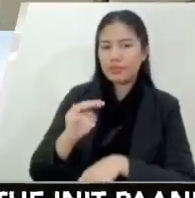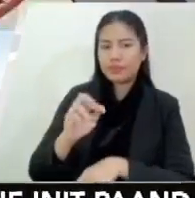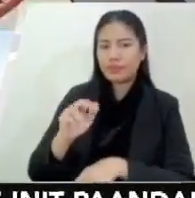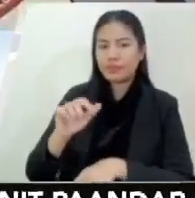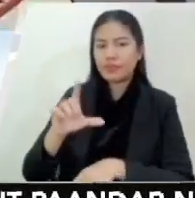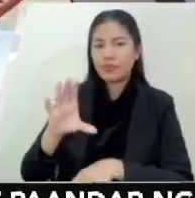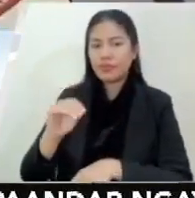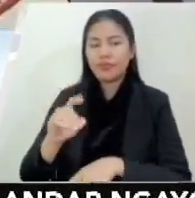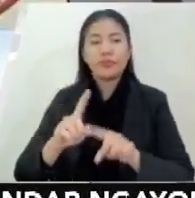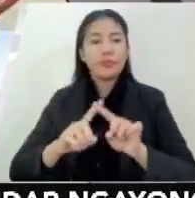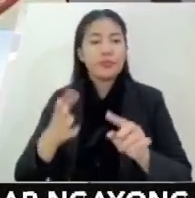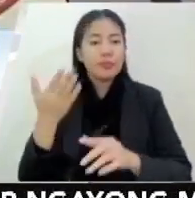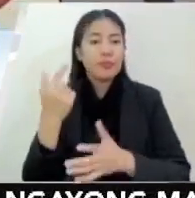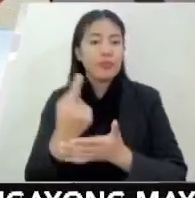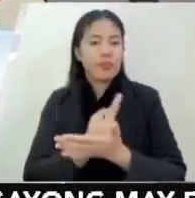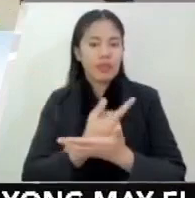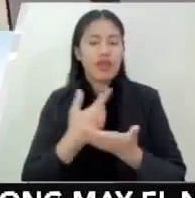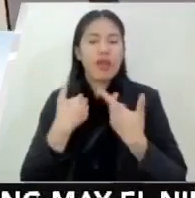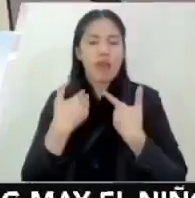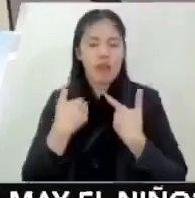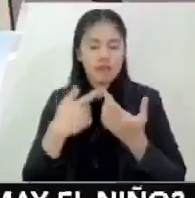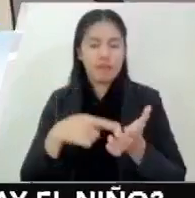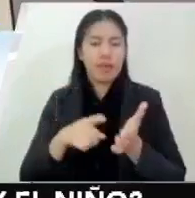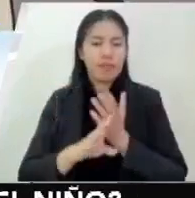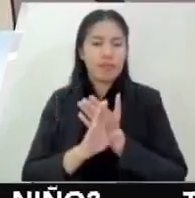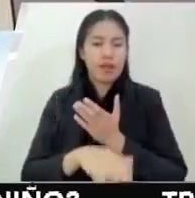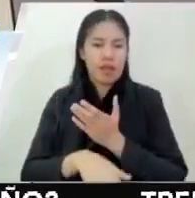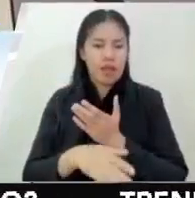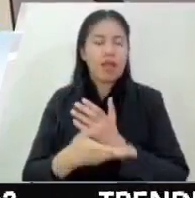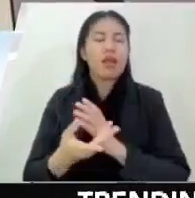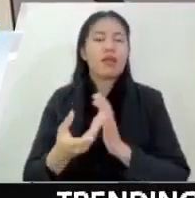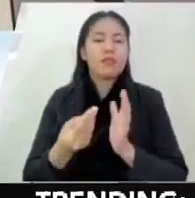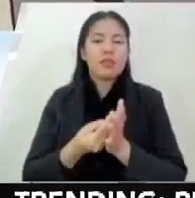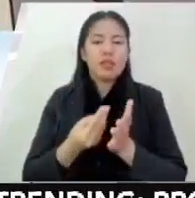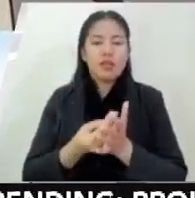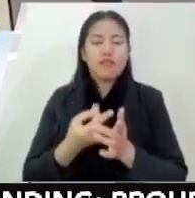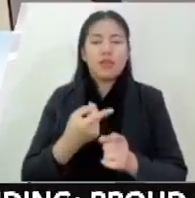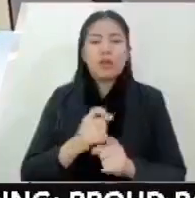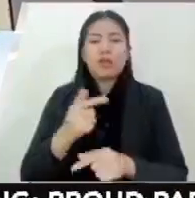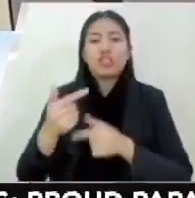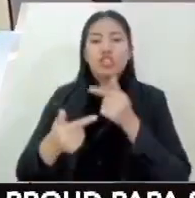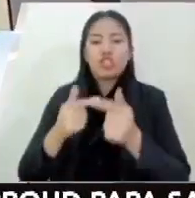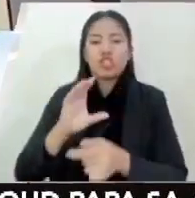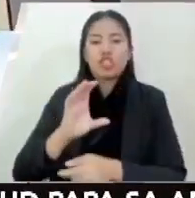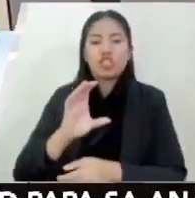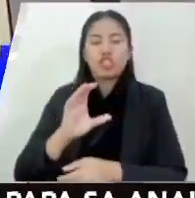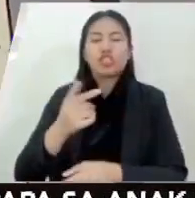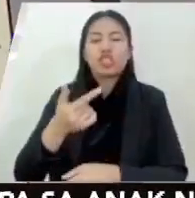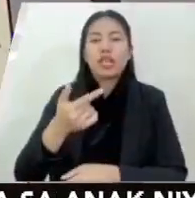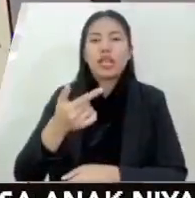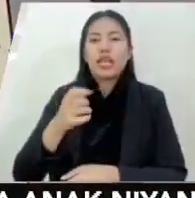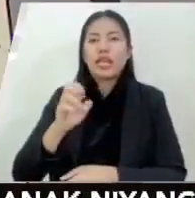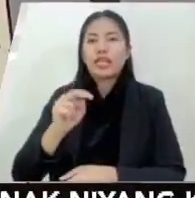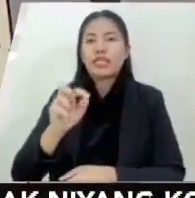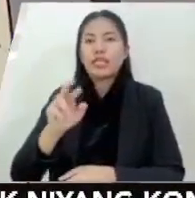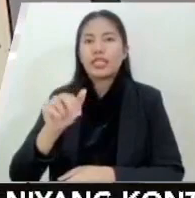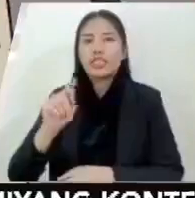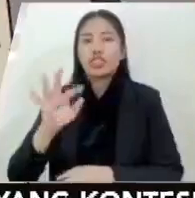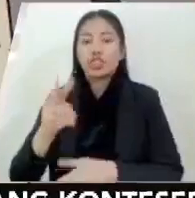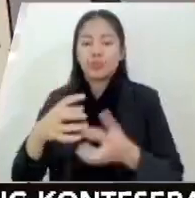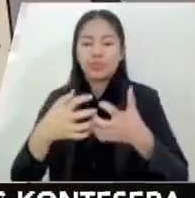Meralco na magkaka-refund ang mga customer mula sa generational charge kasunod ng adjustment sa gas prices sa Malampaya.